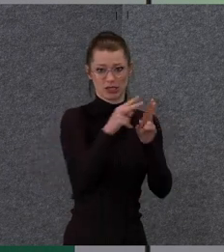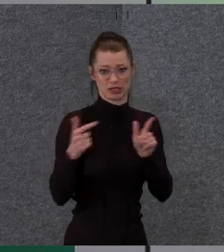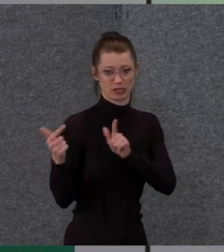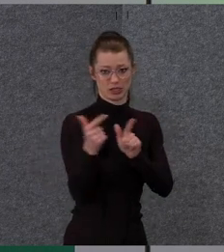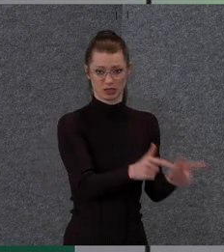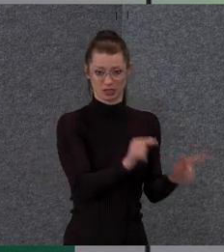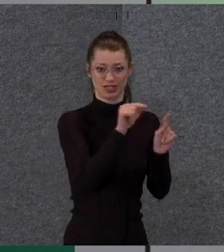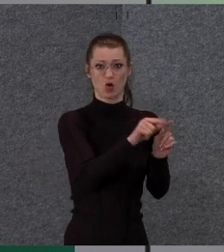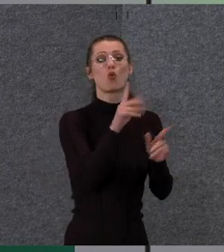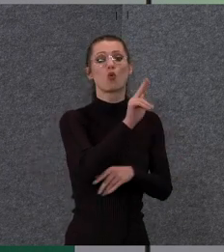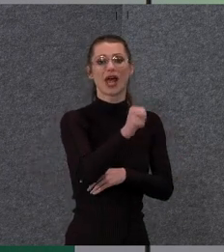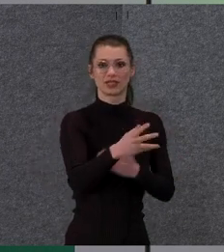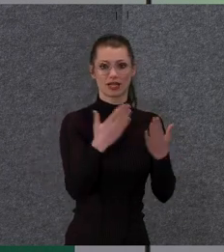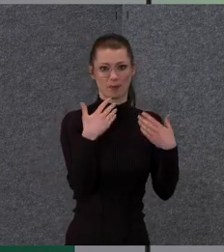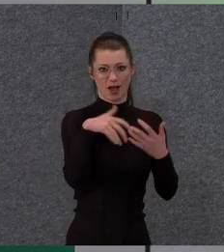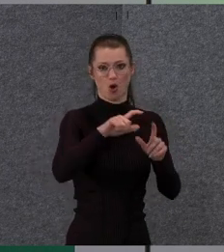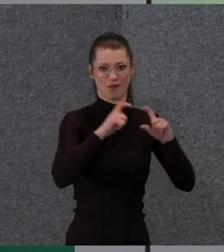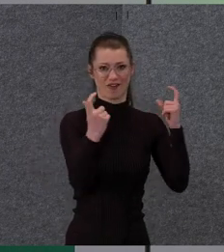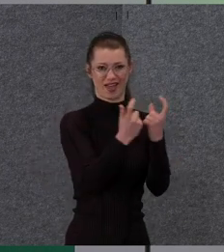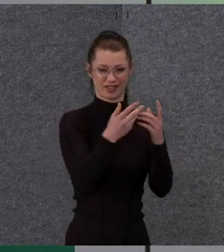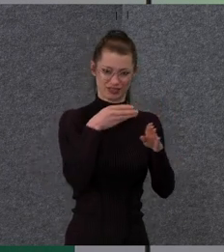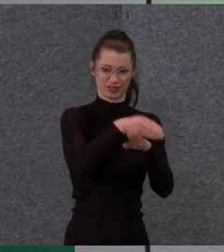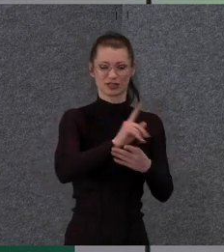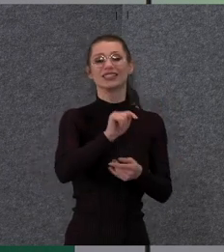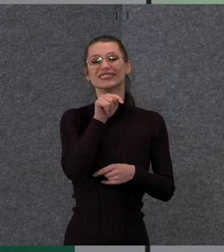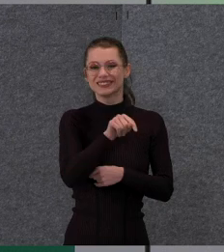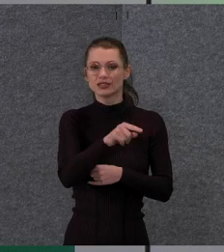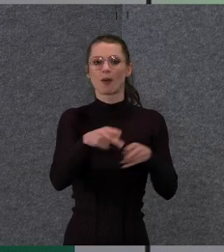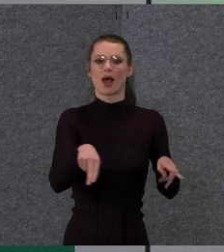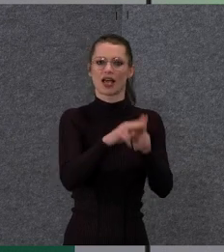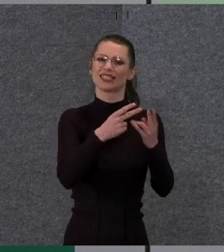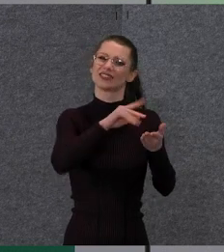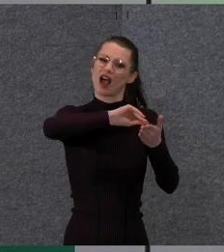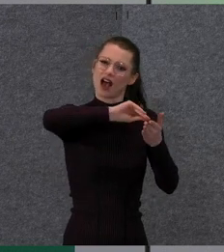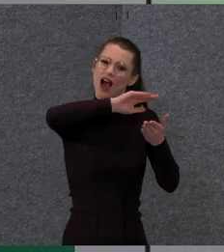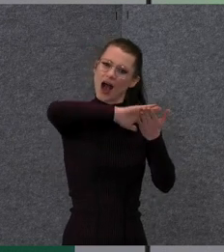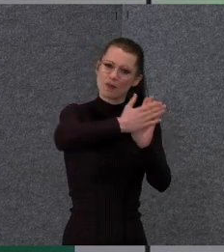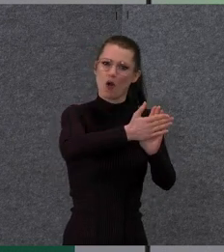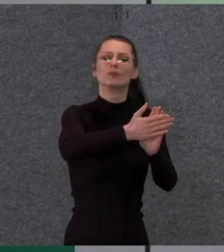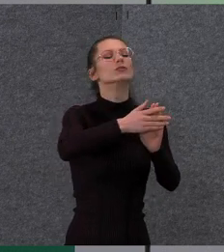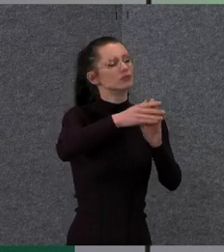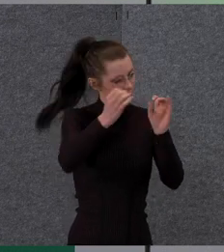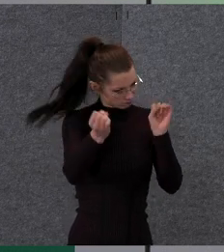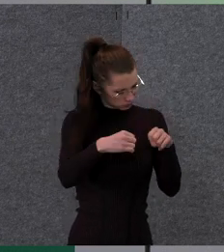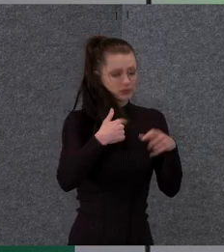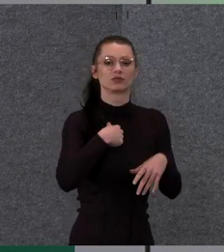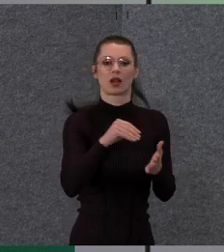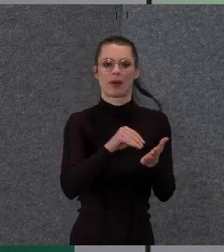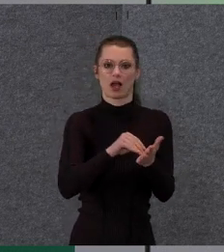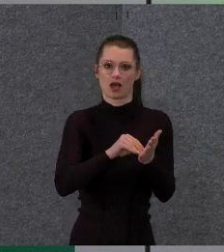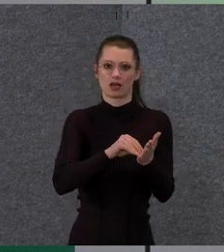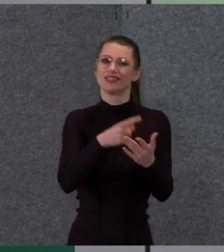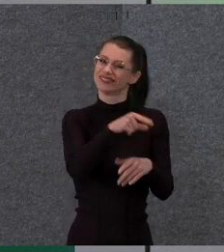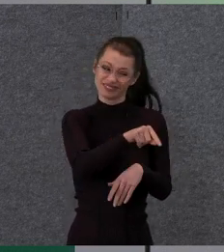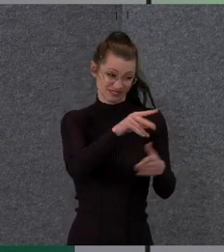der UN-Klimakonferenz. Ich war dabei, als wir das Abkommen von Paris beschlossen haben. Und ich fühle mich an dieses Abkommen, an das